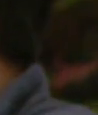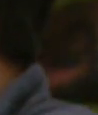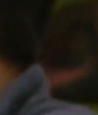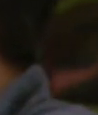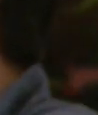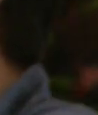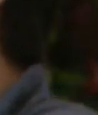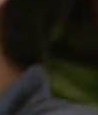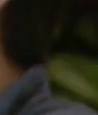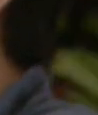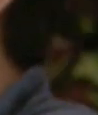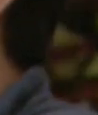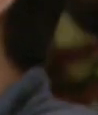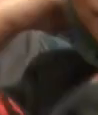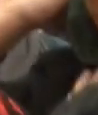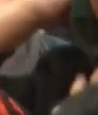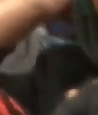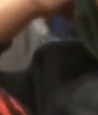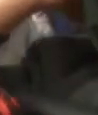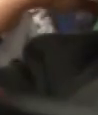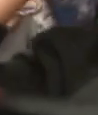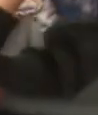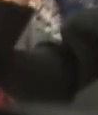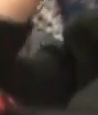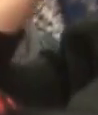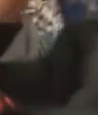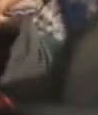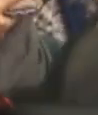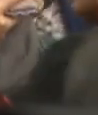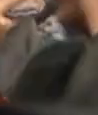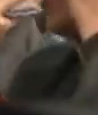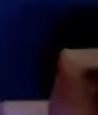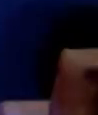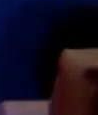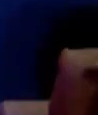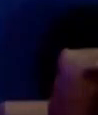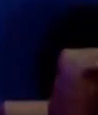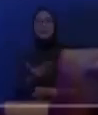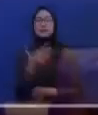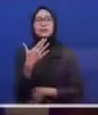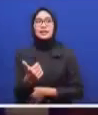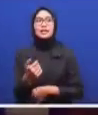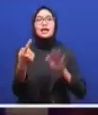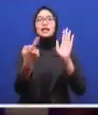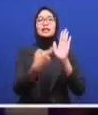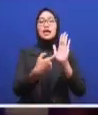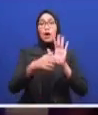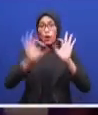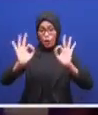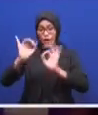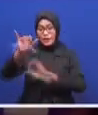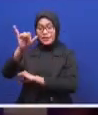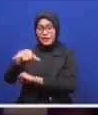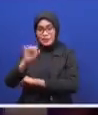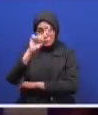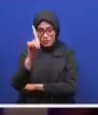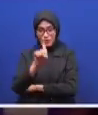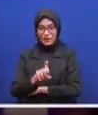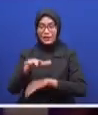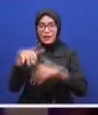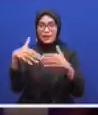bahwa hal yang terima kasih ya, Mbak. Sebentar ya, Hanna. Ciri-ciri orang. Ya, oke.